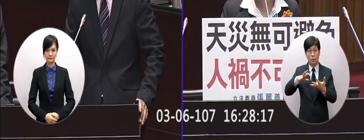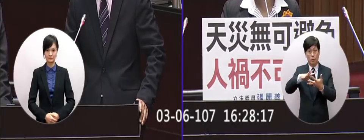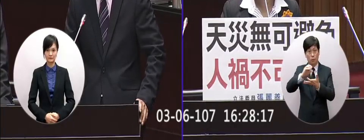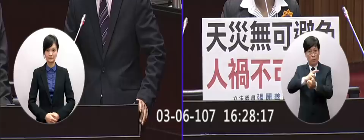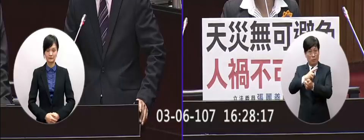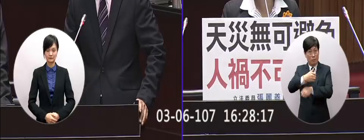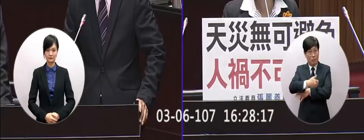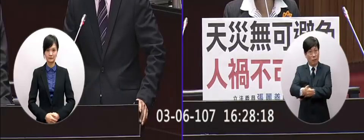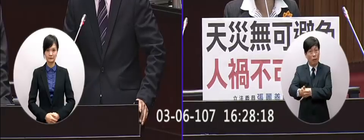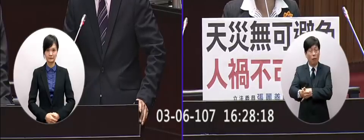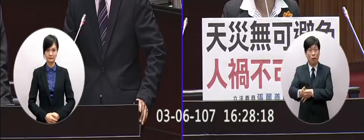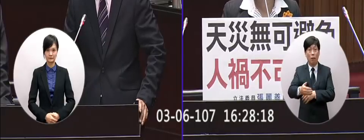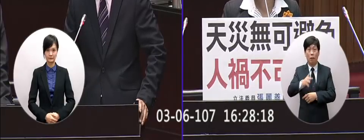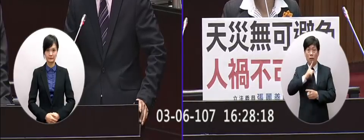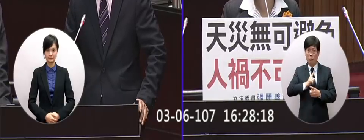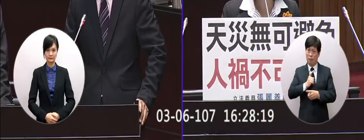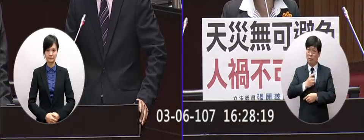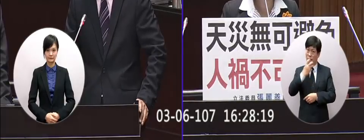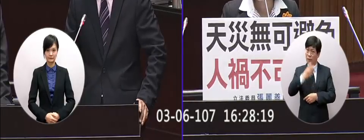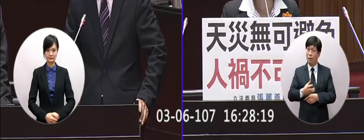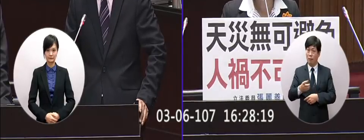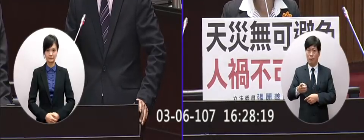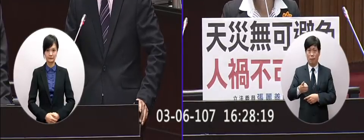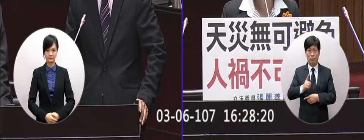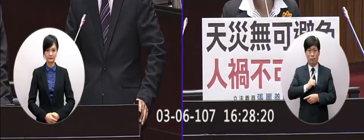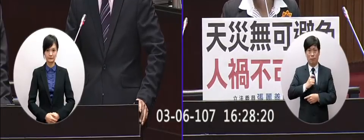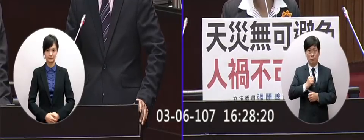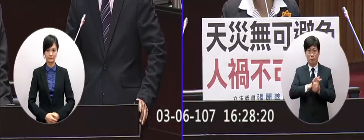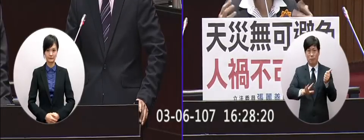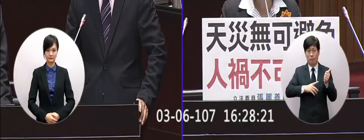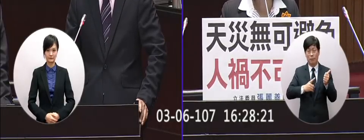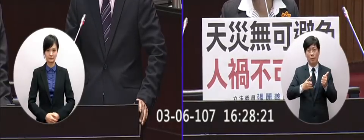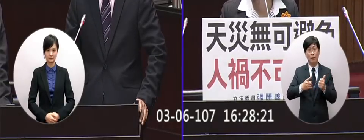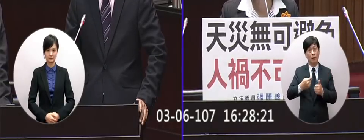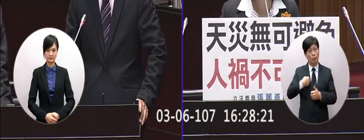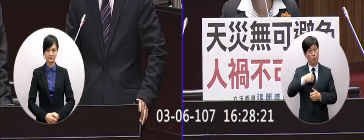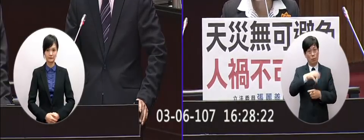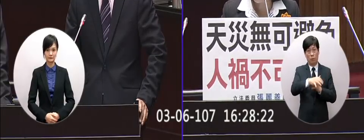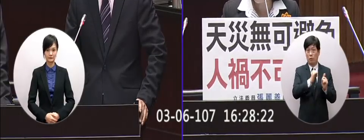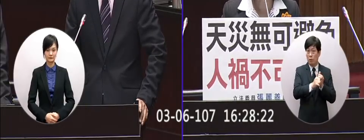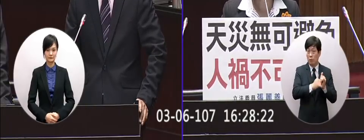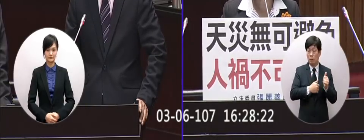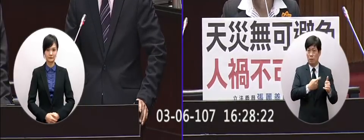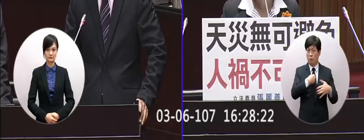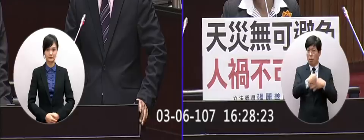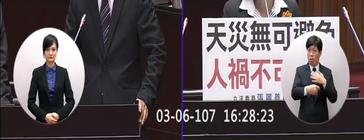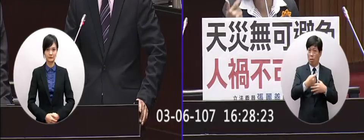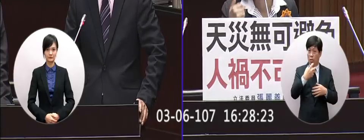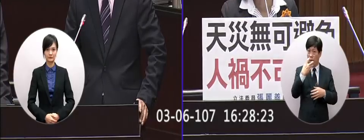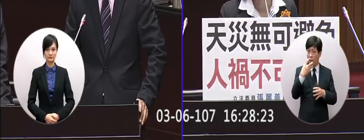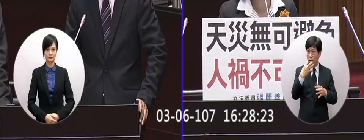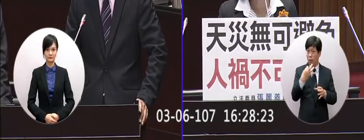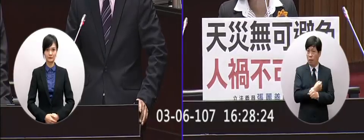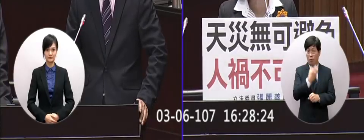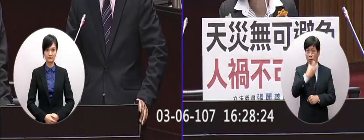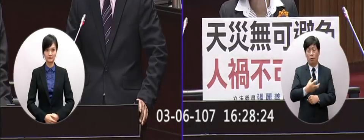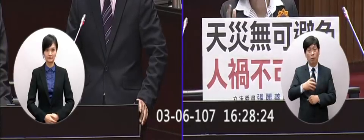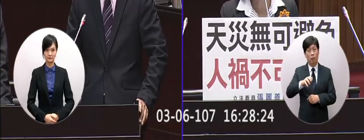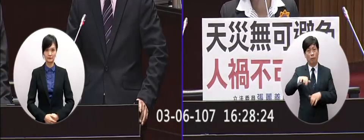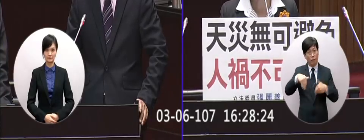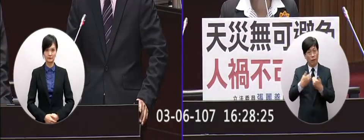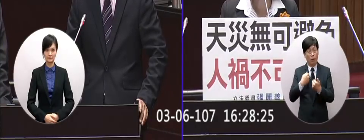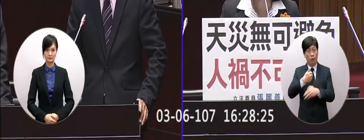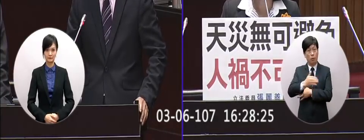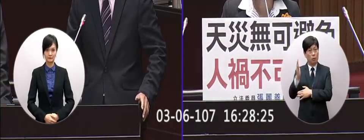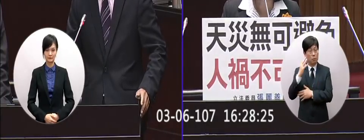县是受害的一个县市，我云林县农民受伤害，竟然是我云林县政府